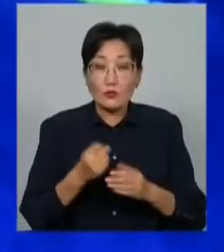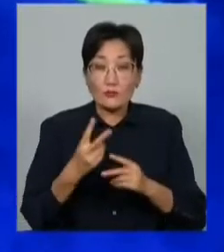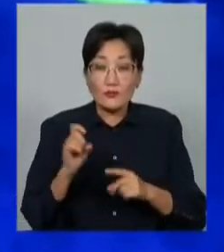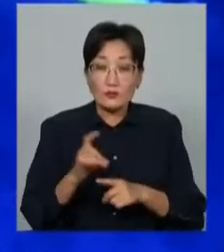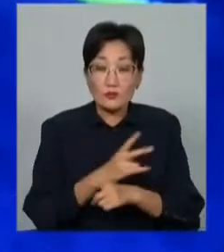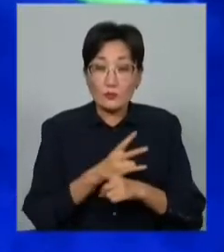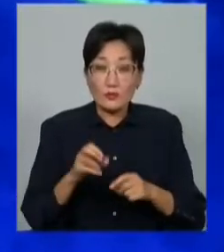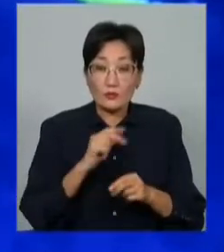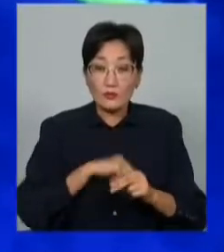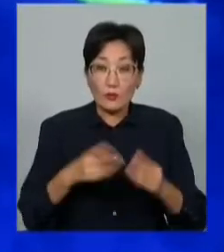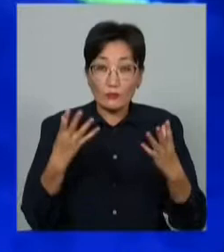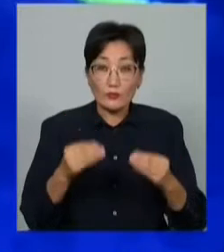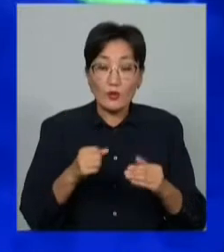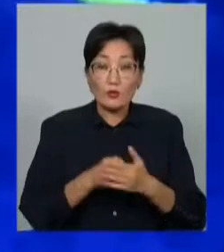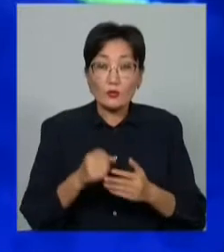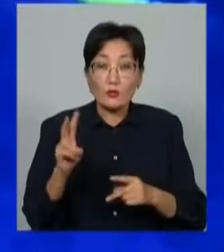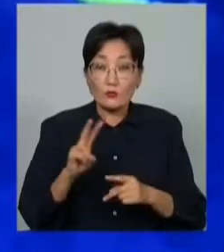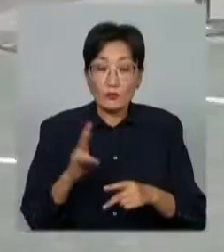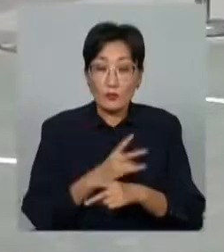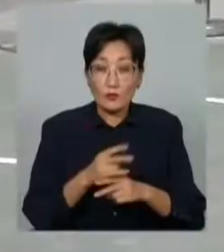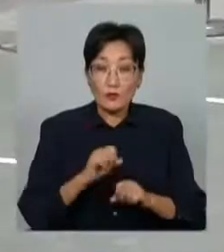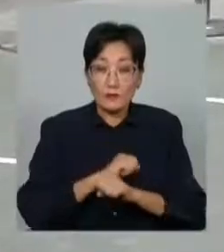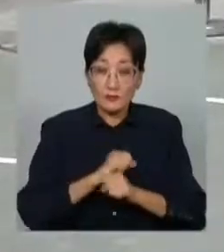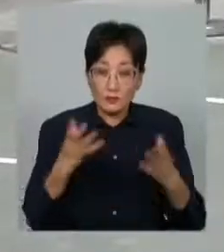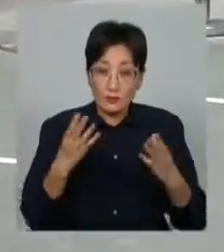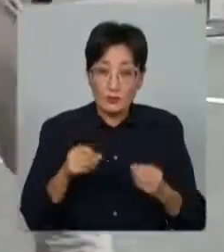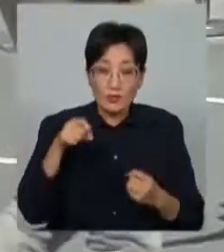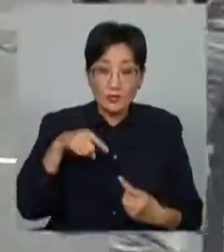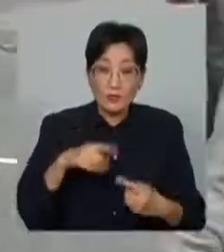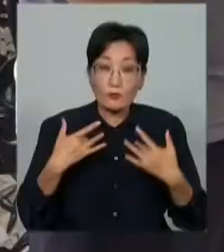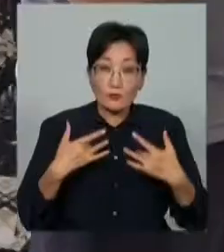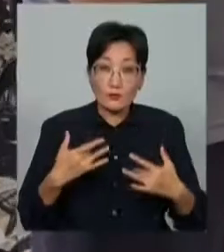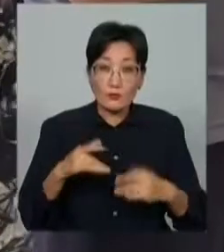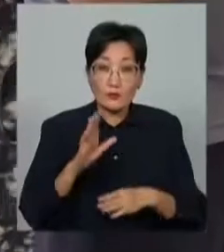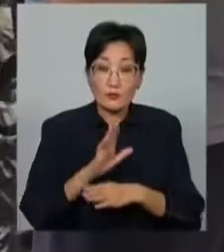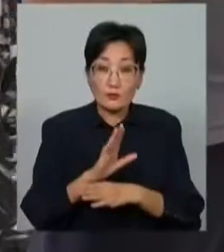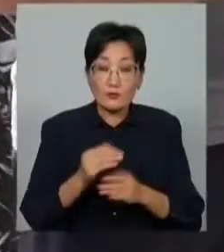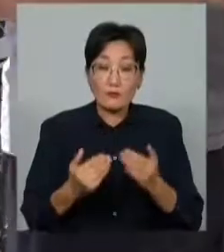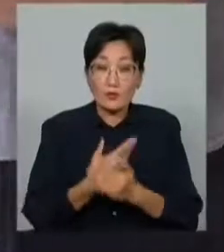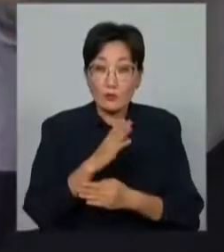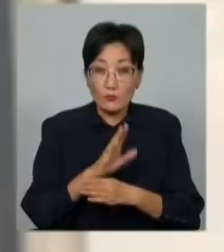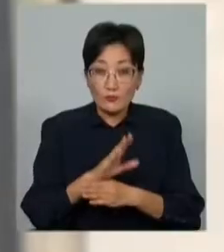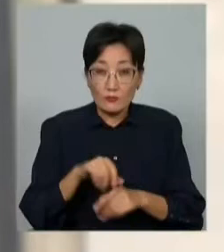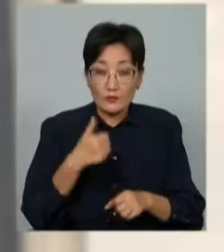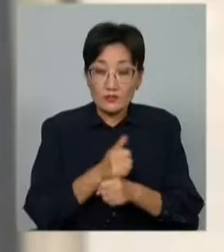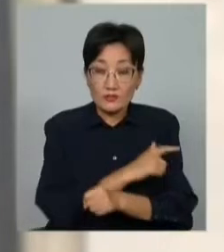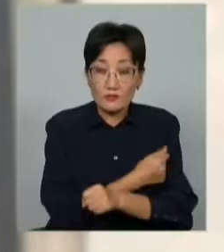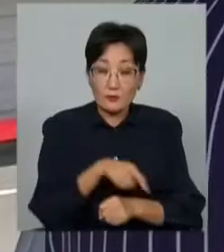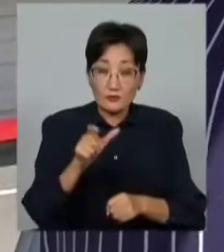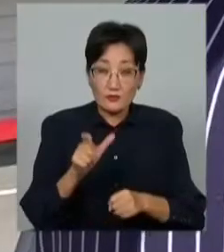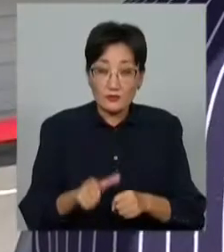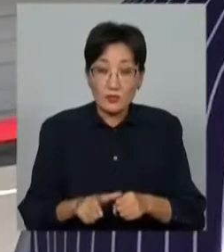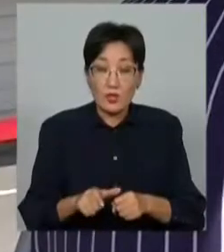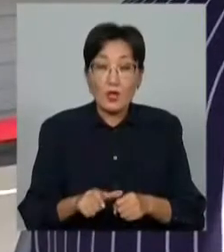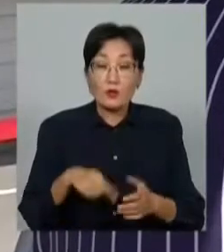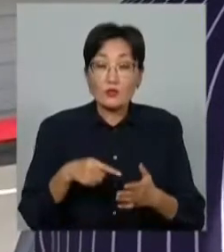ночи в будни и до 2 ночи в выходные дни. Соответствующие требования указаны в новом постановлении главного государственного